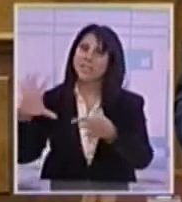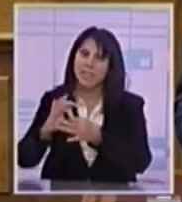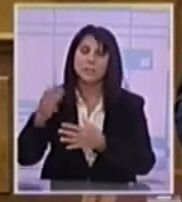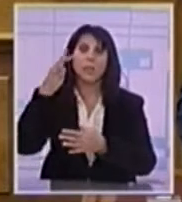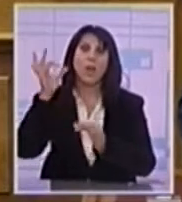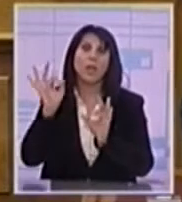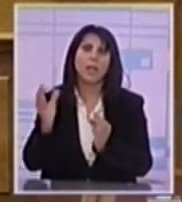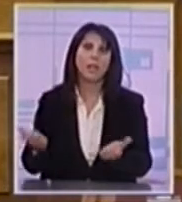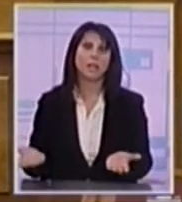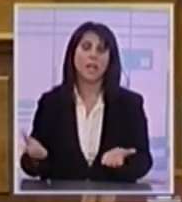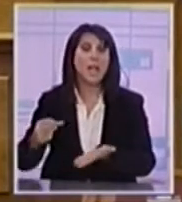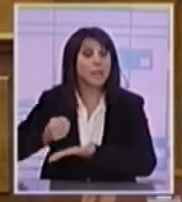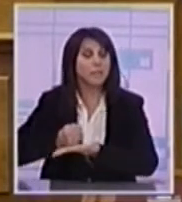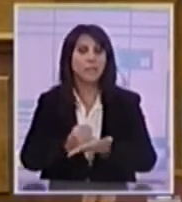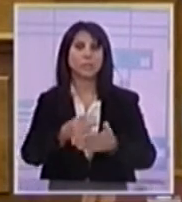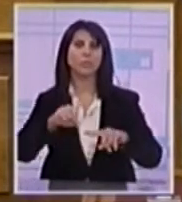Στηρίξτε τους Έλληνες.